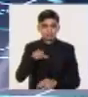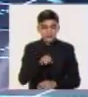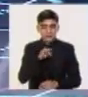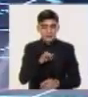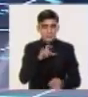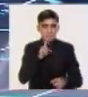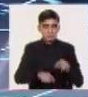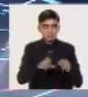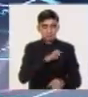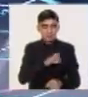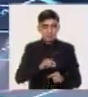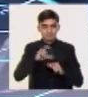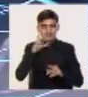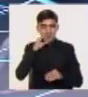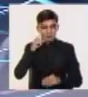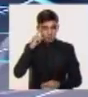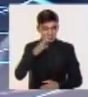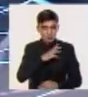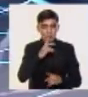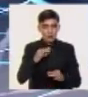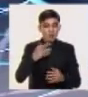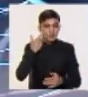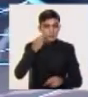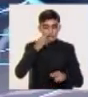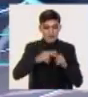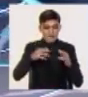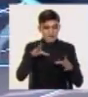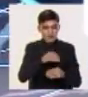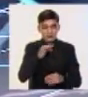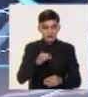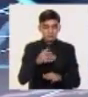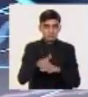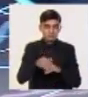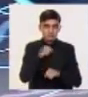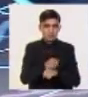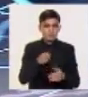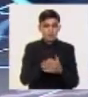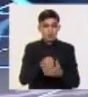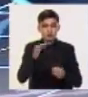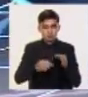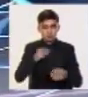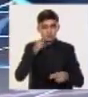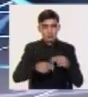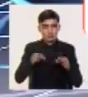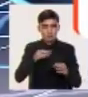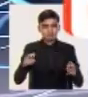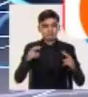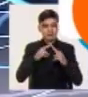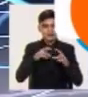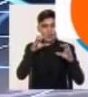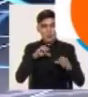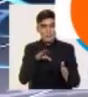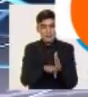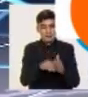быстро разбогатеть. Но теперь, когда все потеряли, просят об отсрочке до завершения судебного процесса над создателями